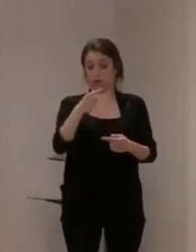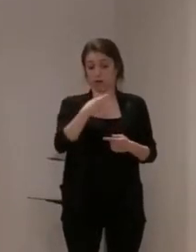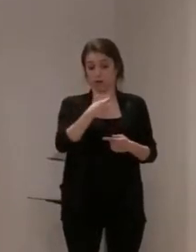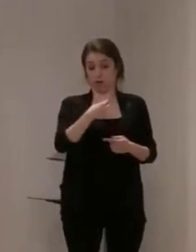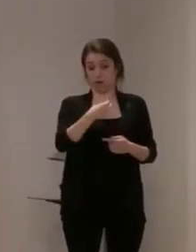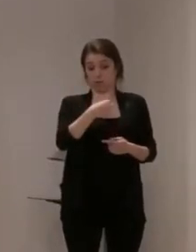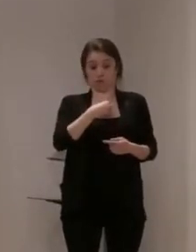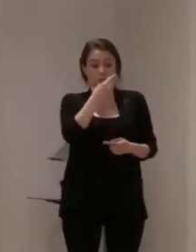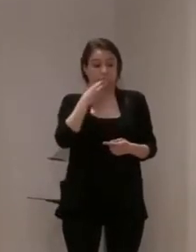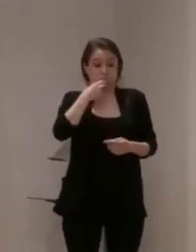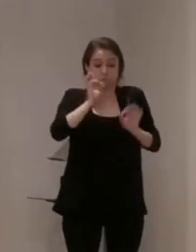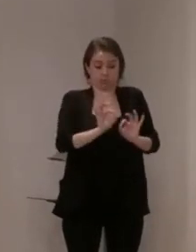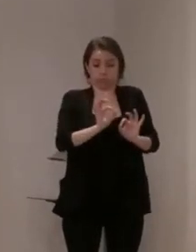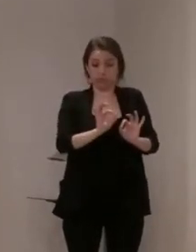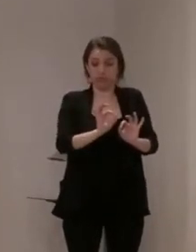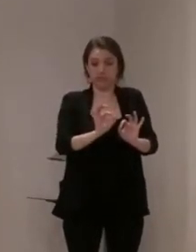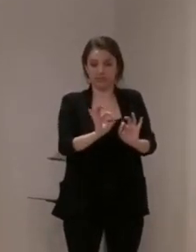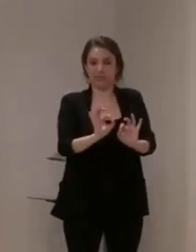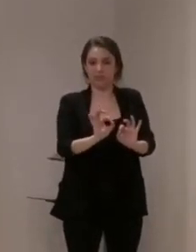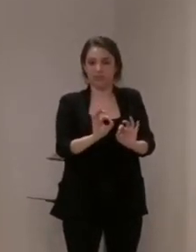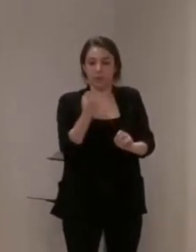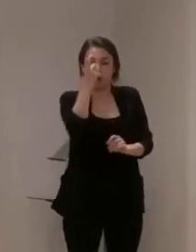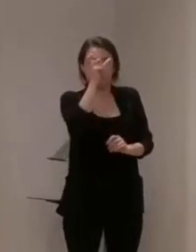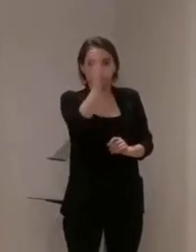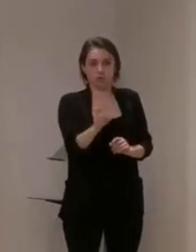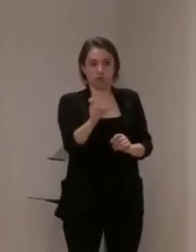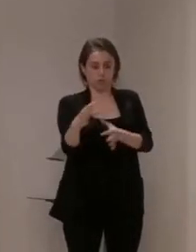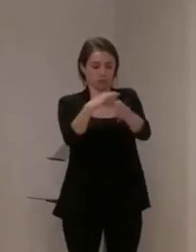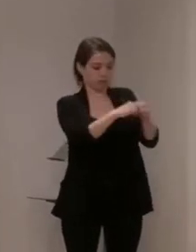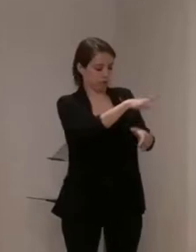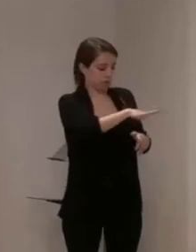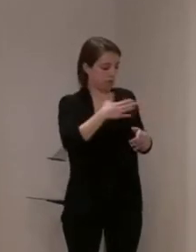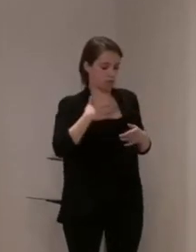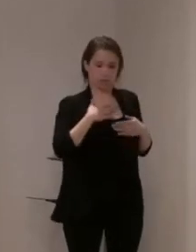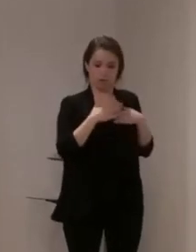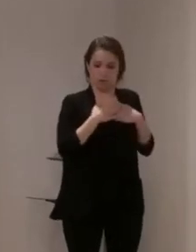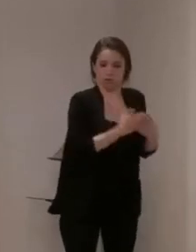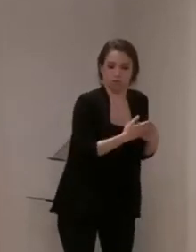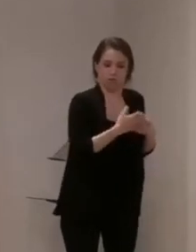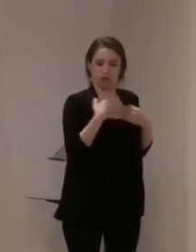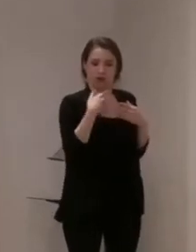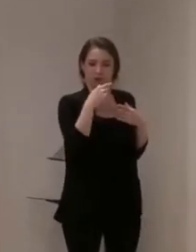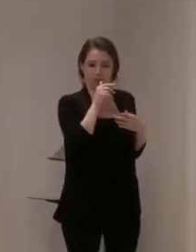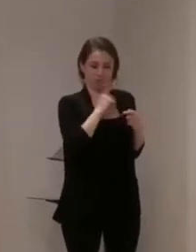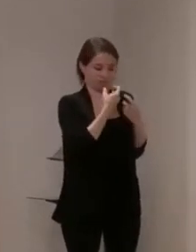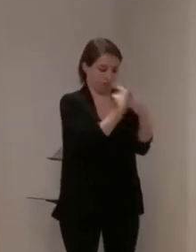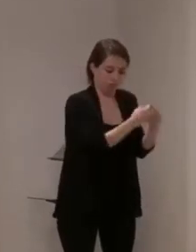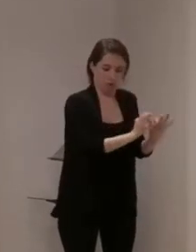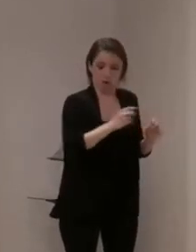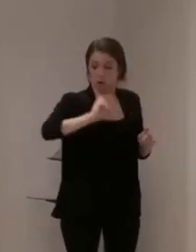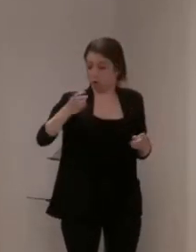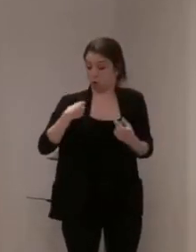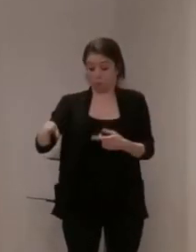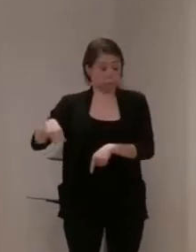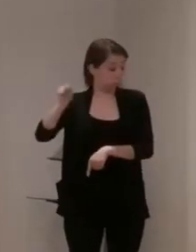creient. Per una persona, un lloc no és igual a un altre lloc. I un temps no és igual a un altre temps.